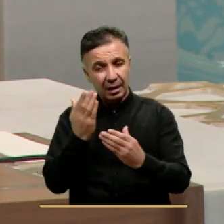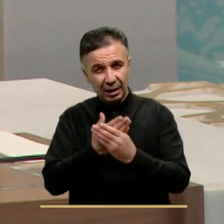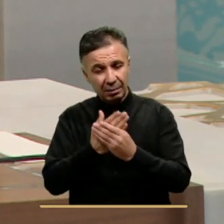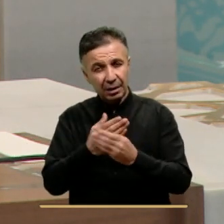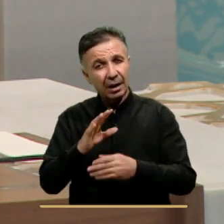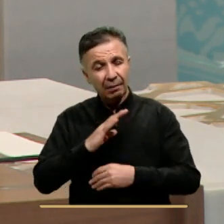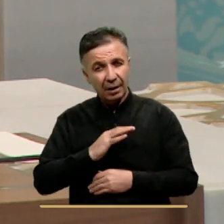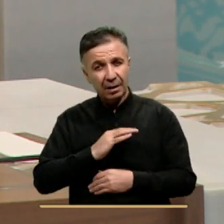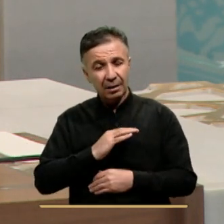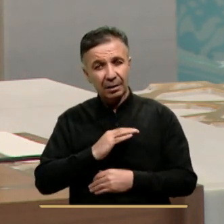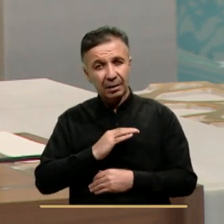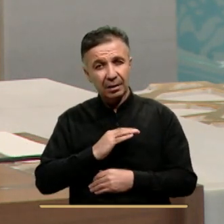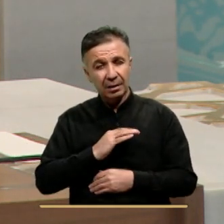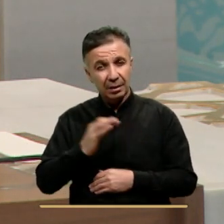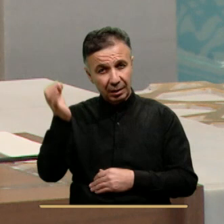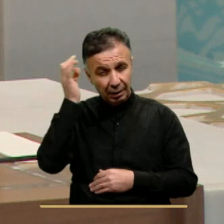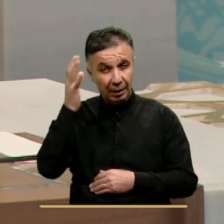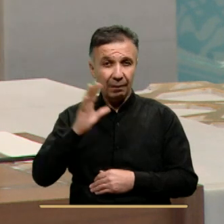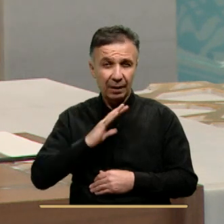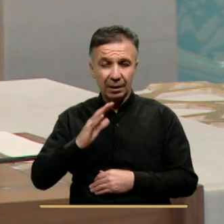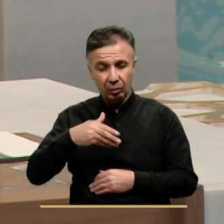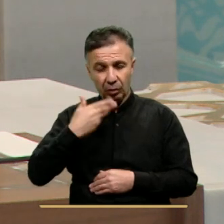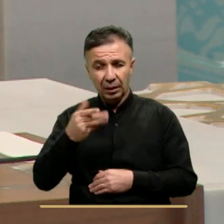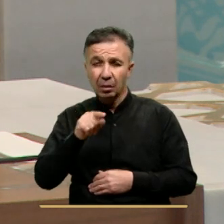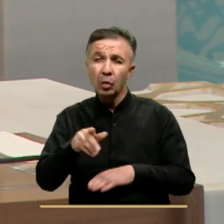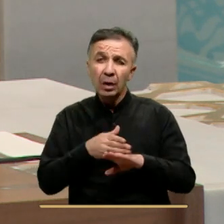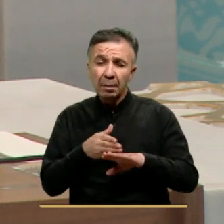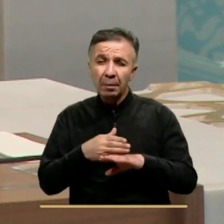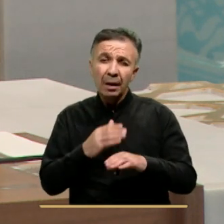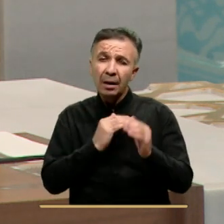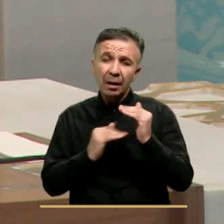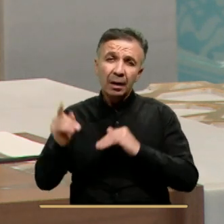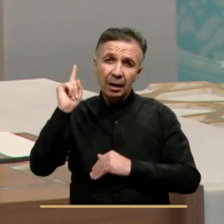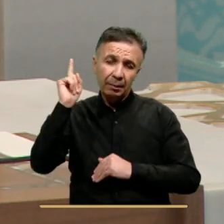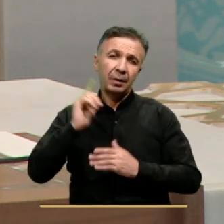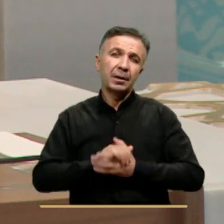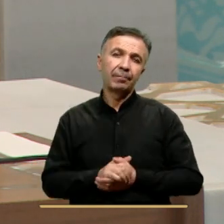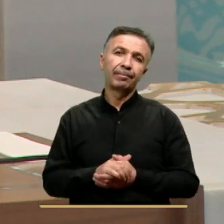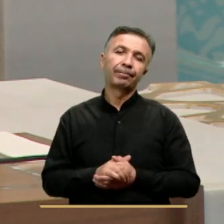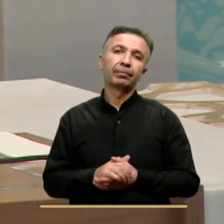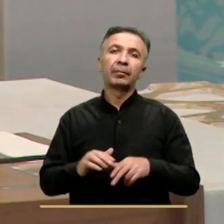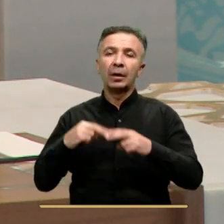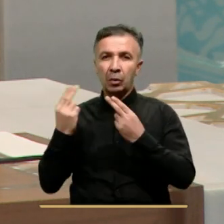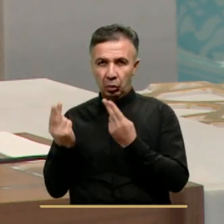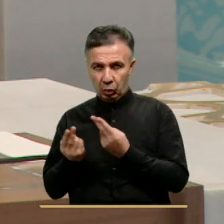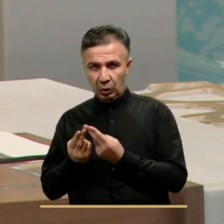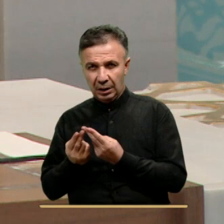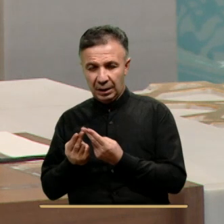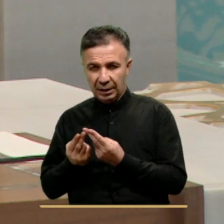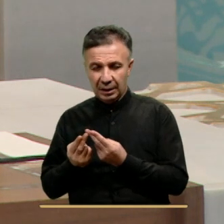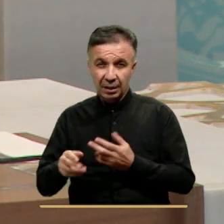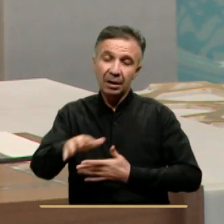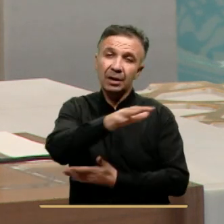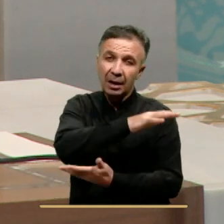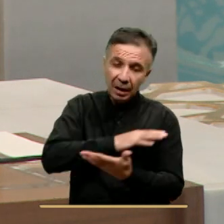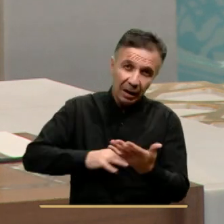vardır buyurmaktadır bu vesileyle Rabbimizin dünyayı kainatı ve